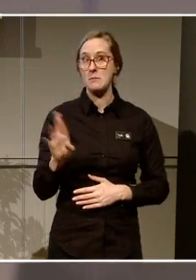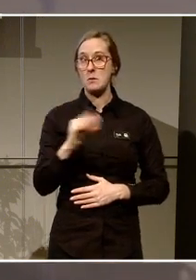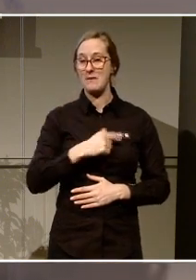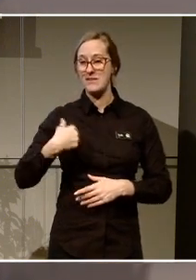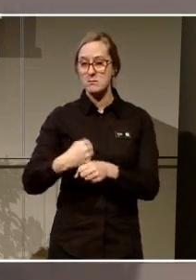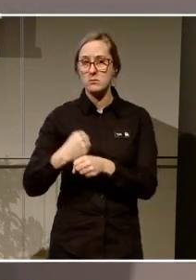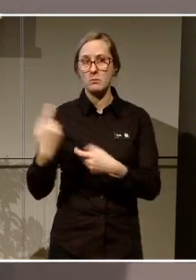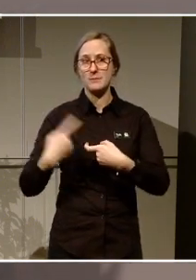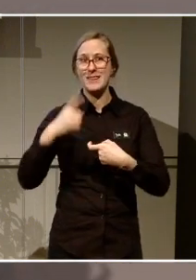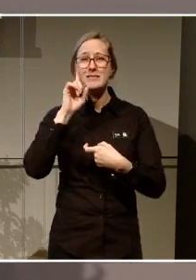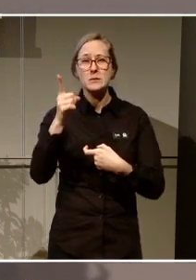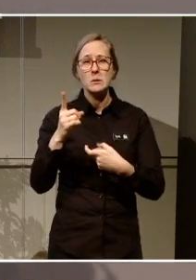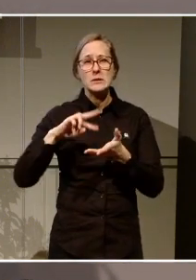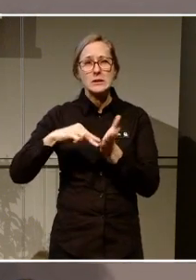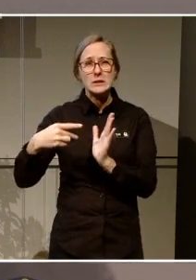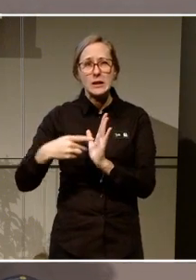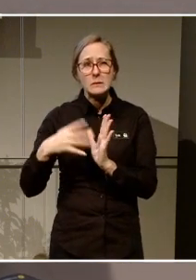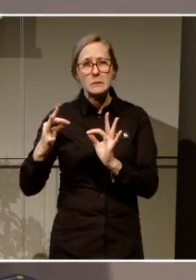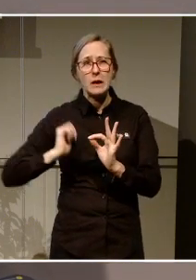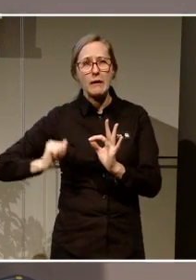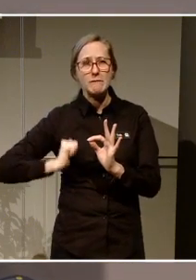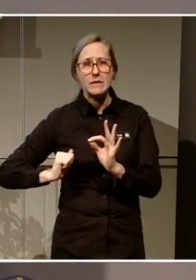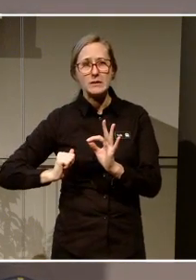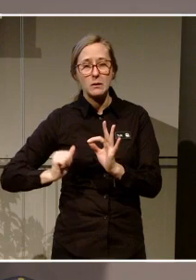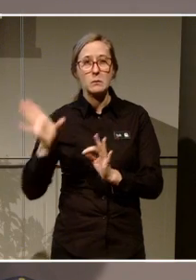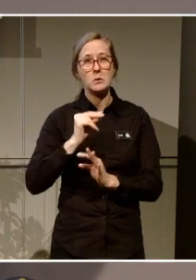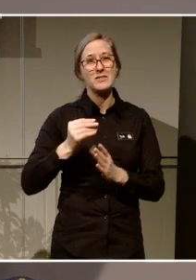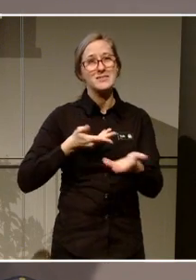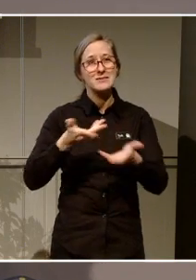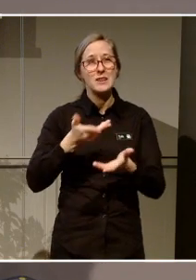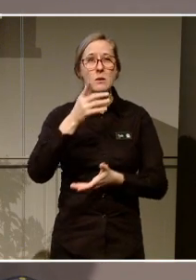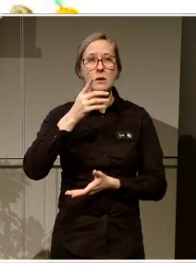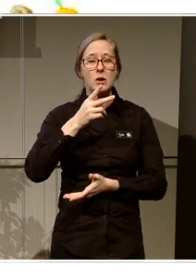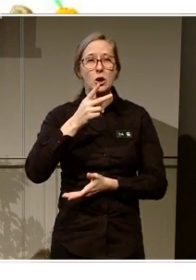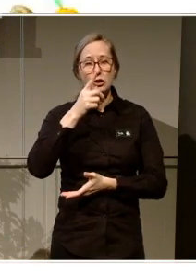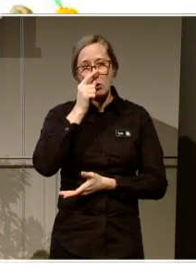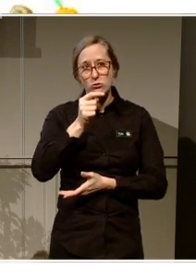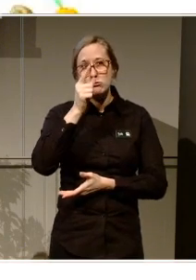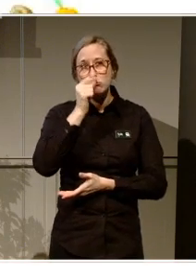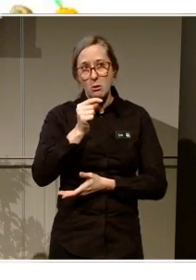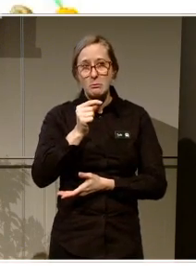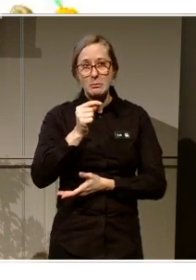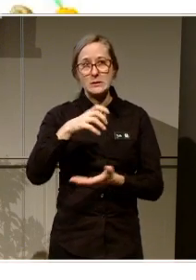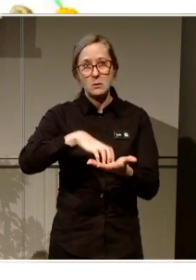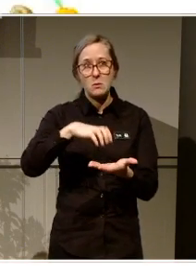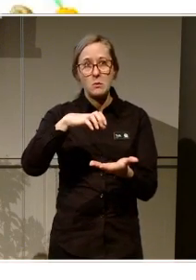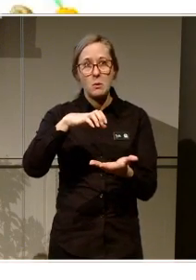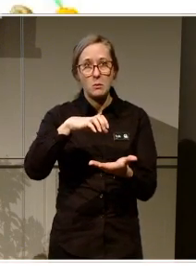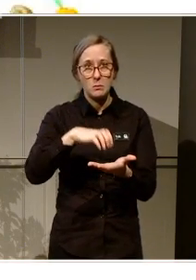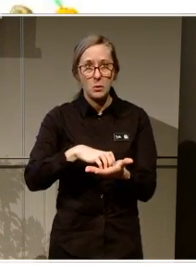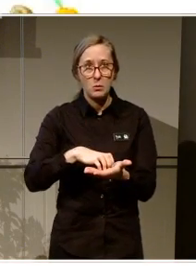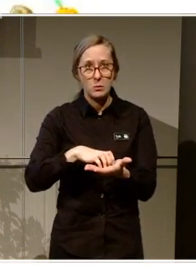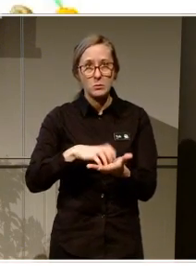här förståelsen av hur tekniken bäddas in ihop med Norrköpings kommun, där vi hade pengar från Vinnova. Och så